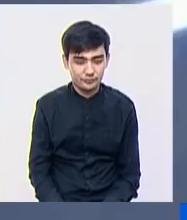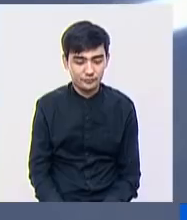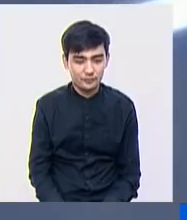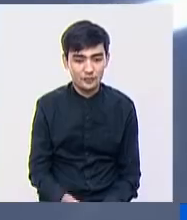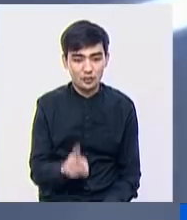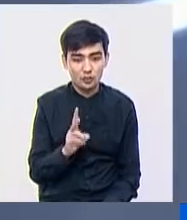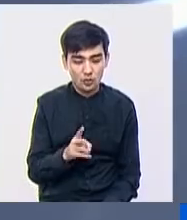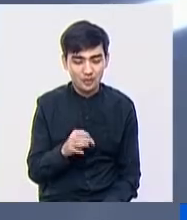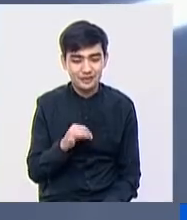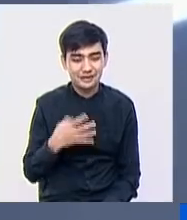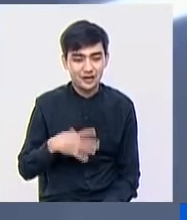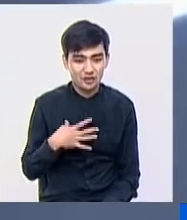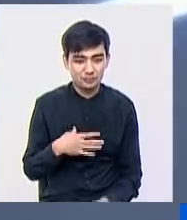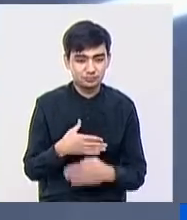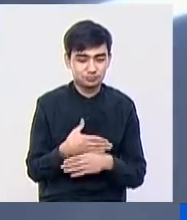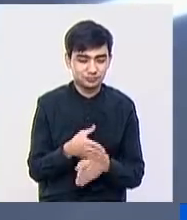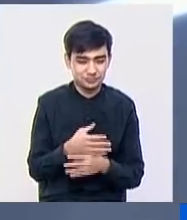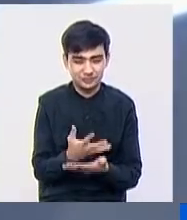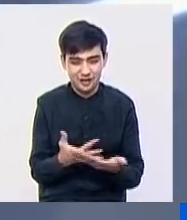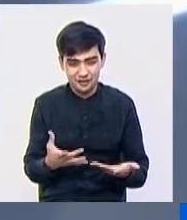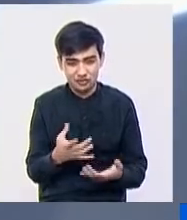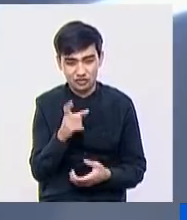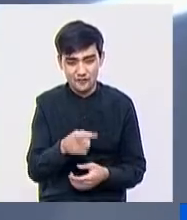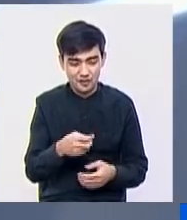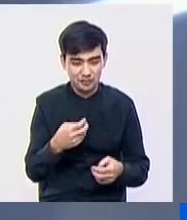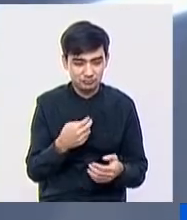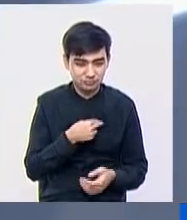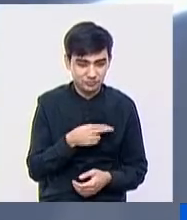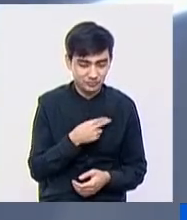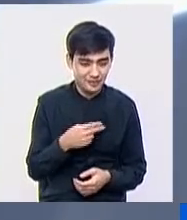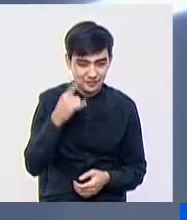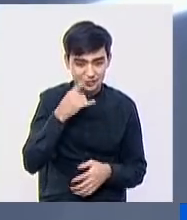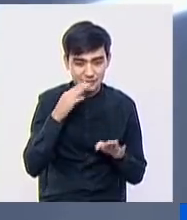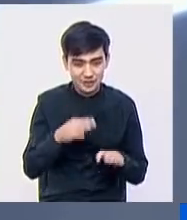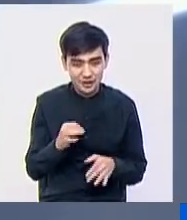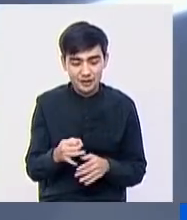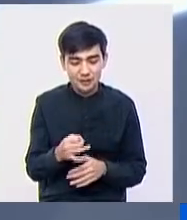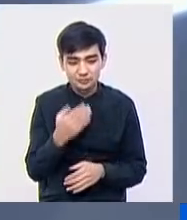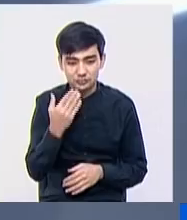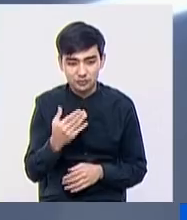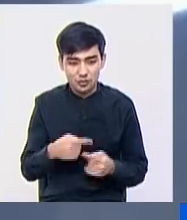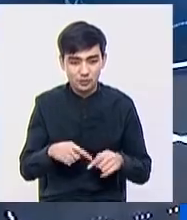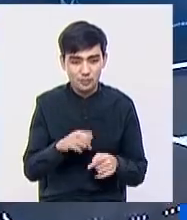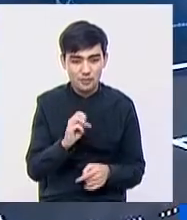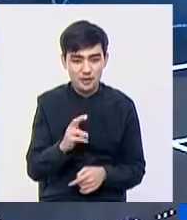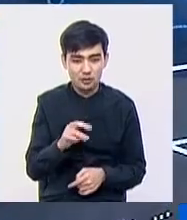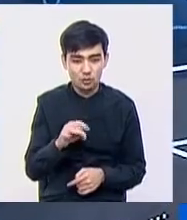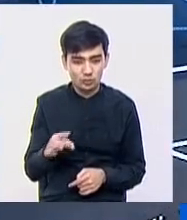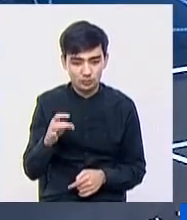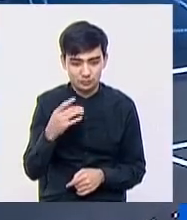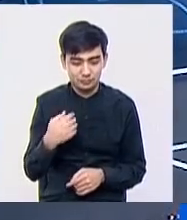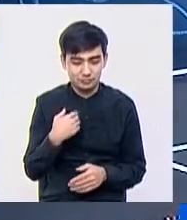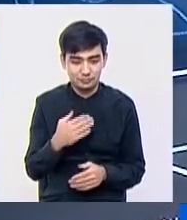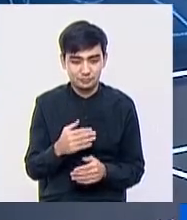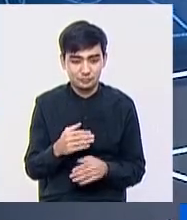Кто и зачем устроил погромы с человеческими жертвами в Казахстане? Спросим у общественного деятеля Бикнура Кисикова. Добрый